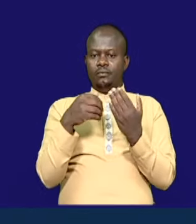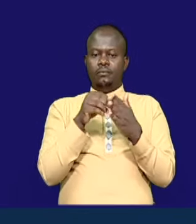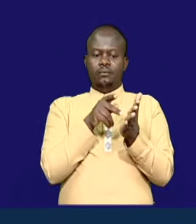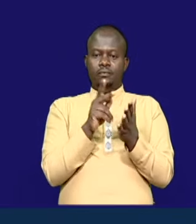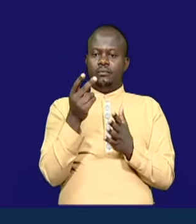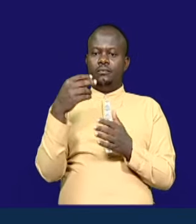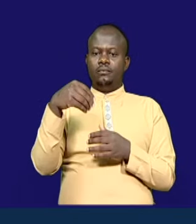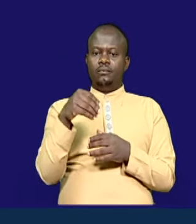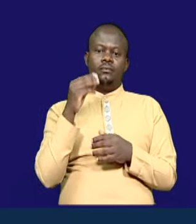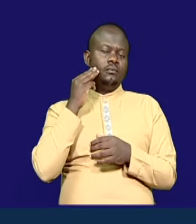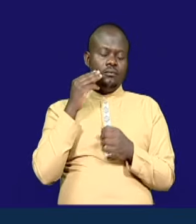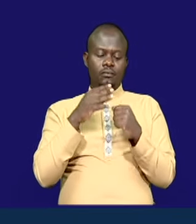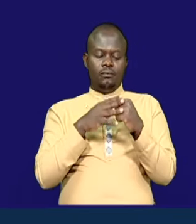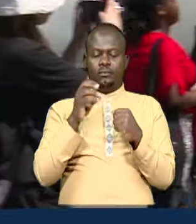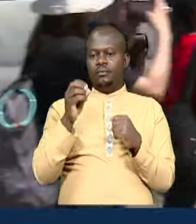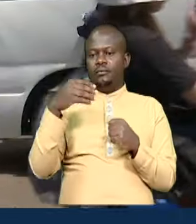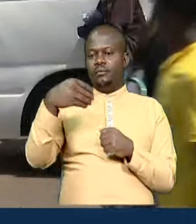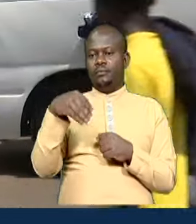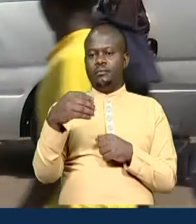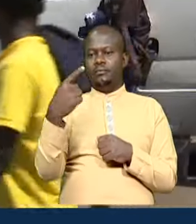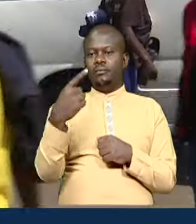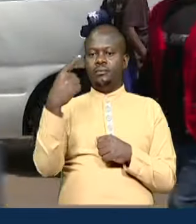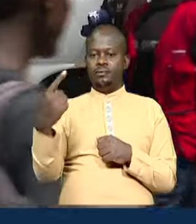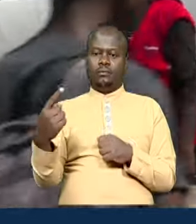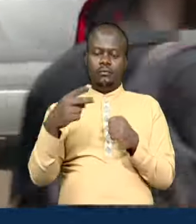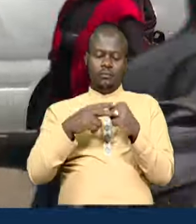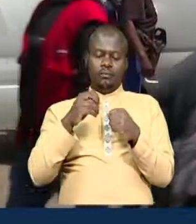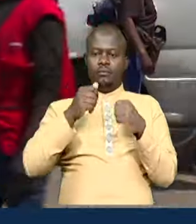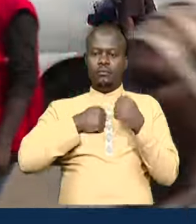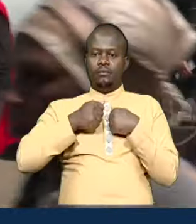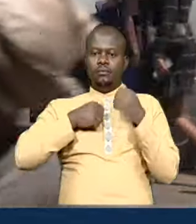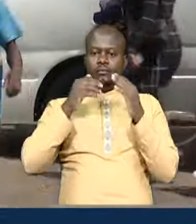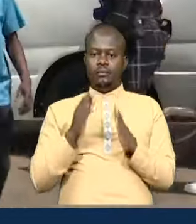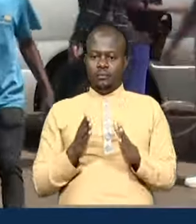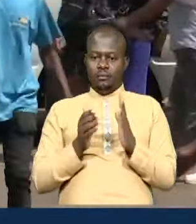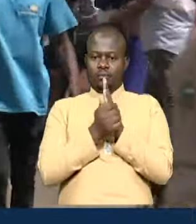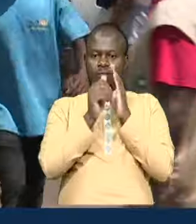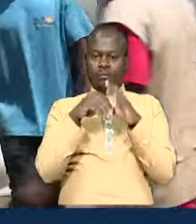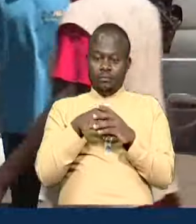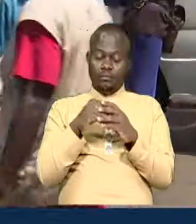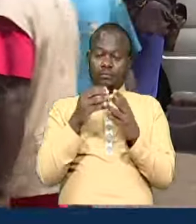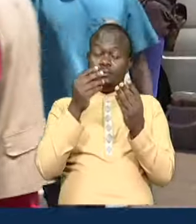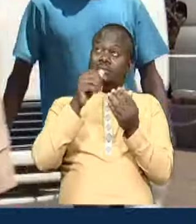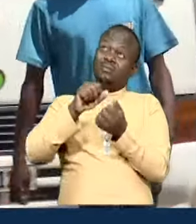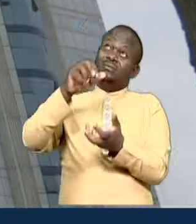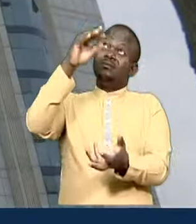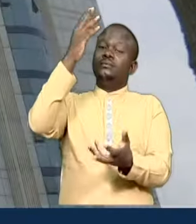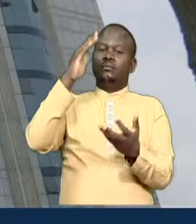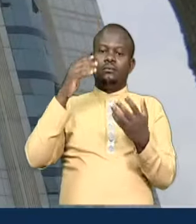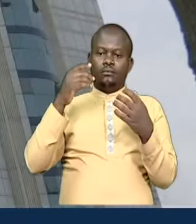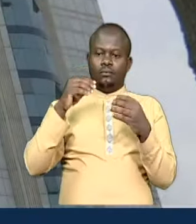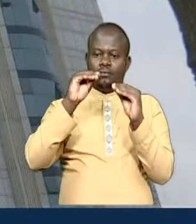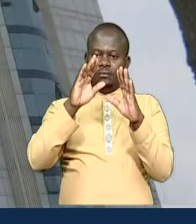cy'amadolari miliyoni 900 cyangwa miliyari 1,170,000,000 mafaranga y'u Rwanda. Impuguke mu by'ihumana ry'ikirere akaba n'umwarimu muri kaminuza ya